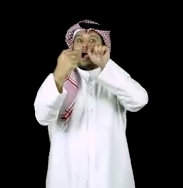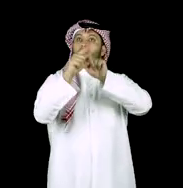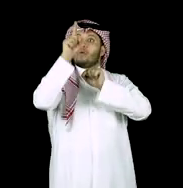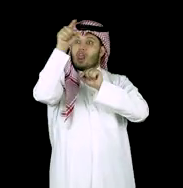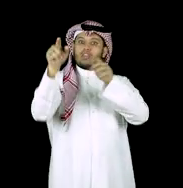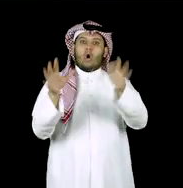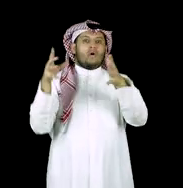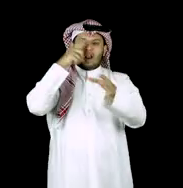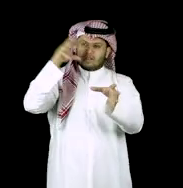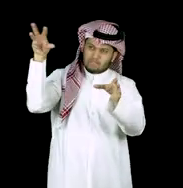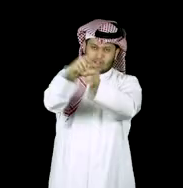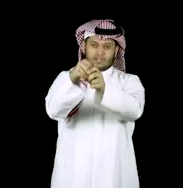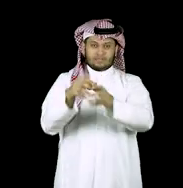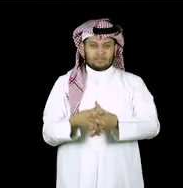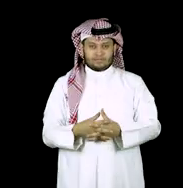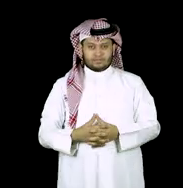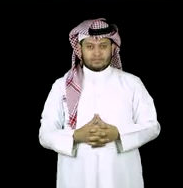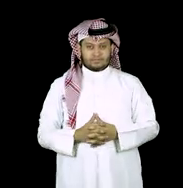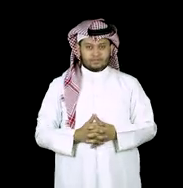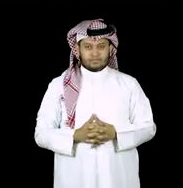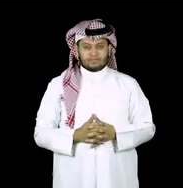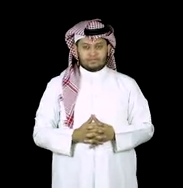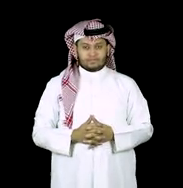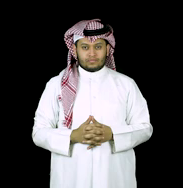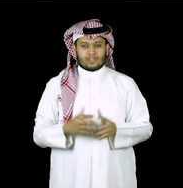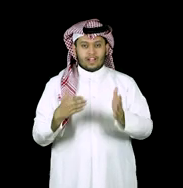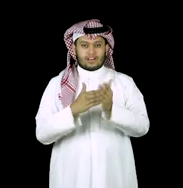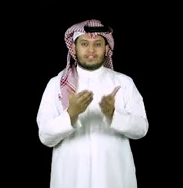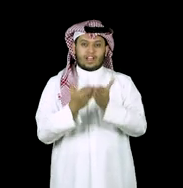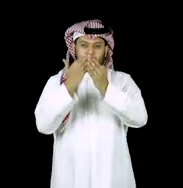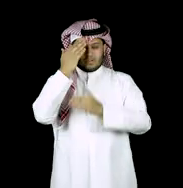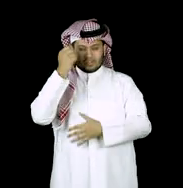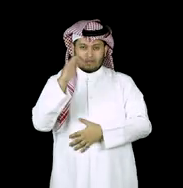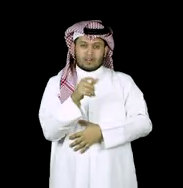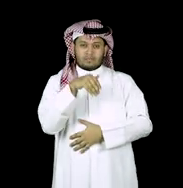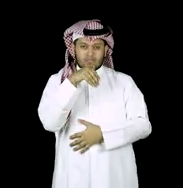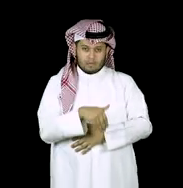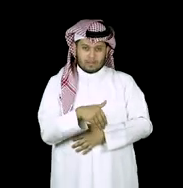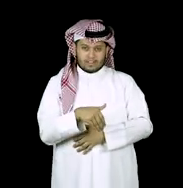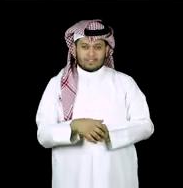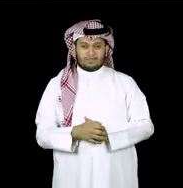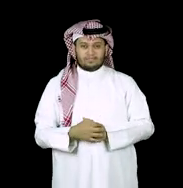وعدوكم. والصلاة والسلام على نبينا محمد.